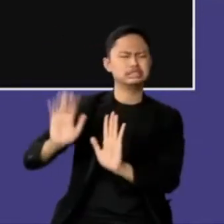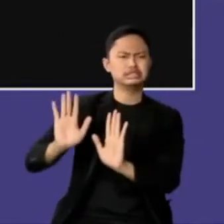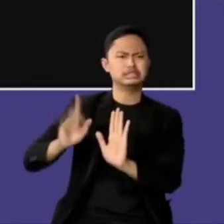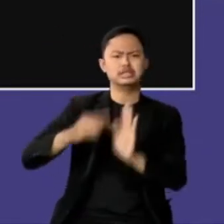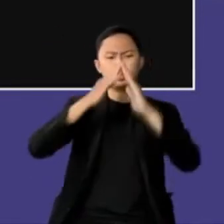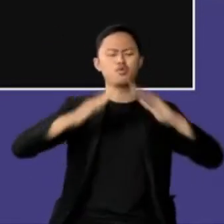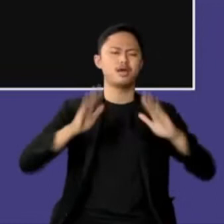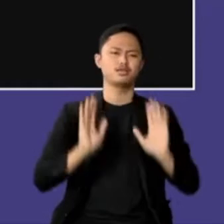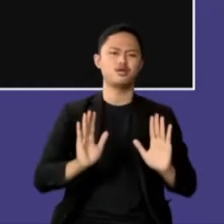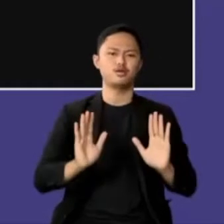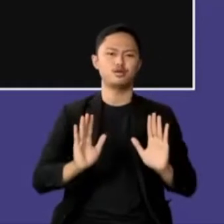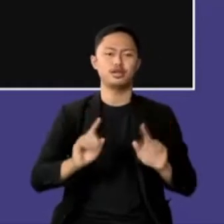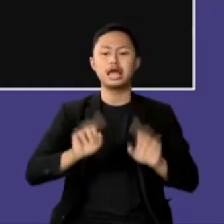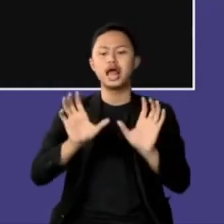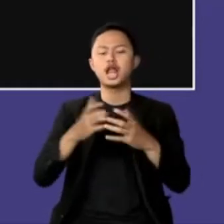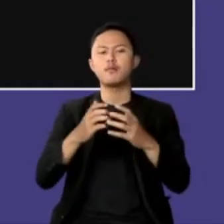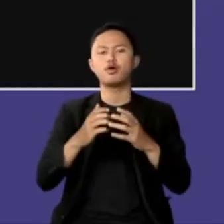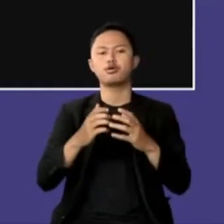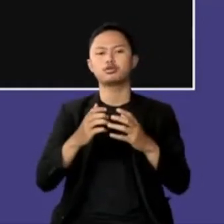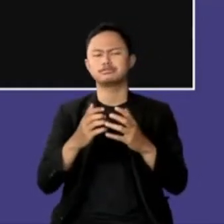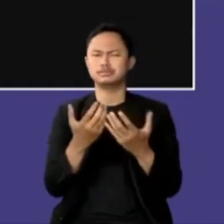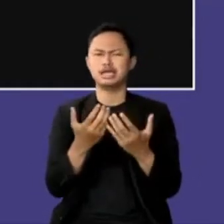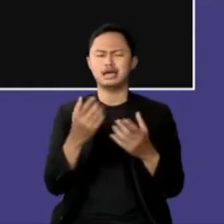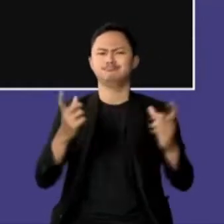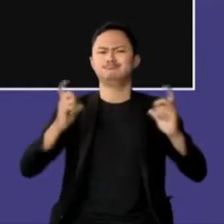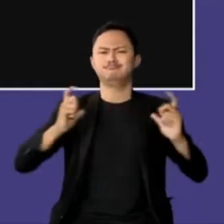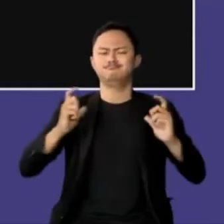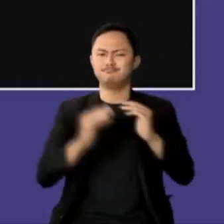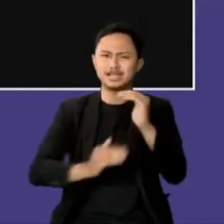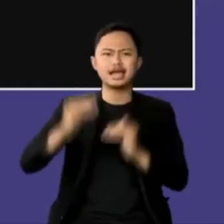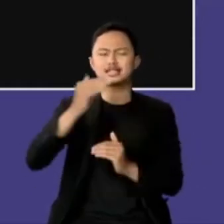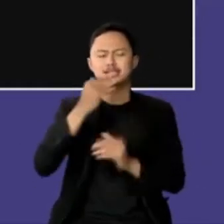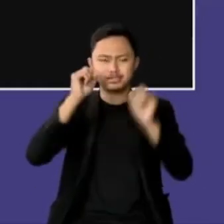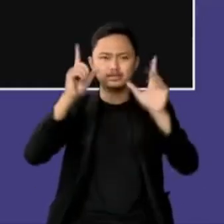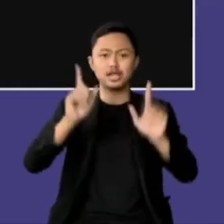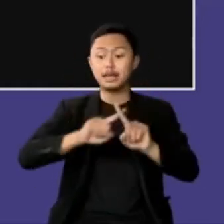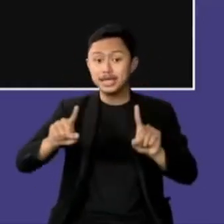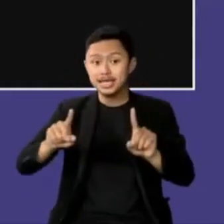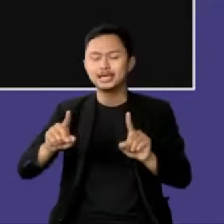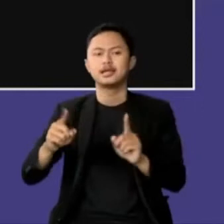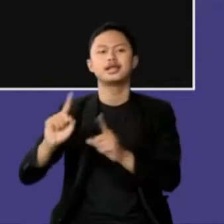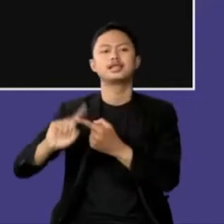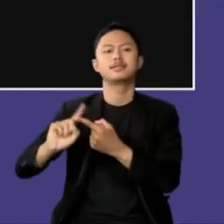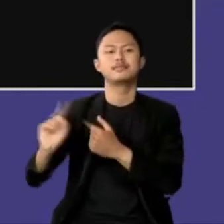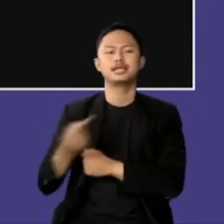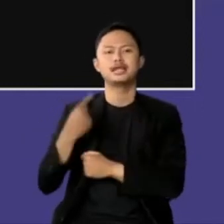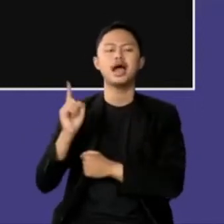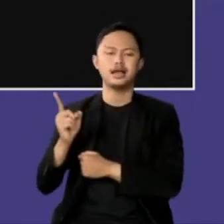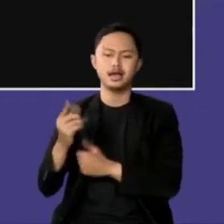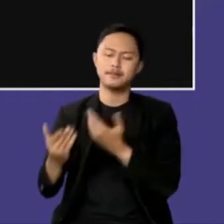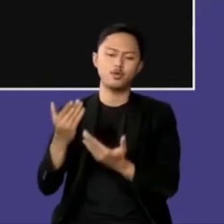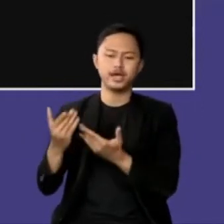aja di memang kalau di kelas mengangkat Alhamdulillah Nah emang kita yang harus hadapi ini saudara-saudara kita yang